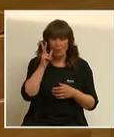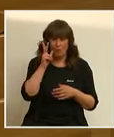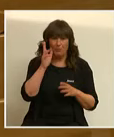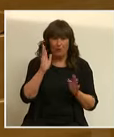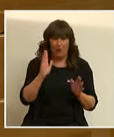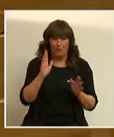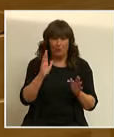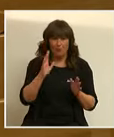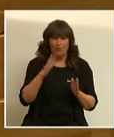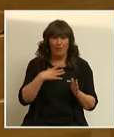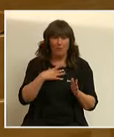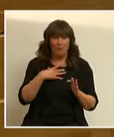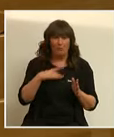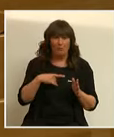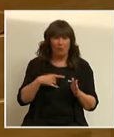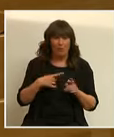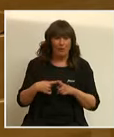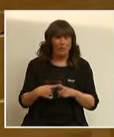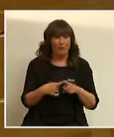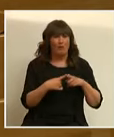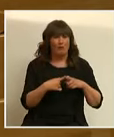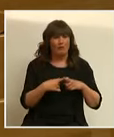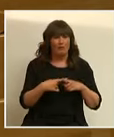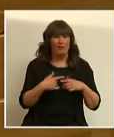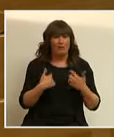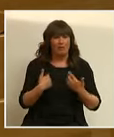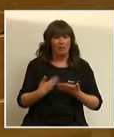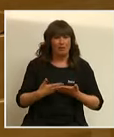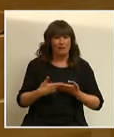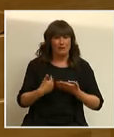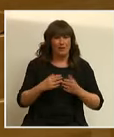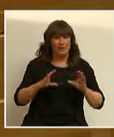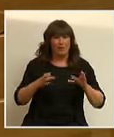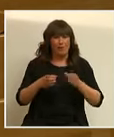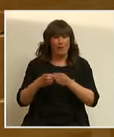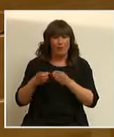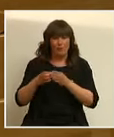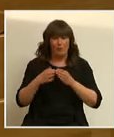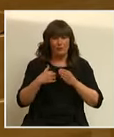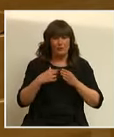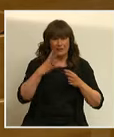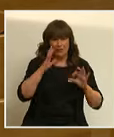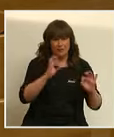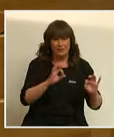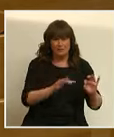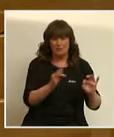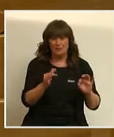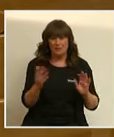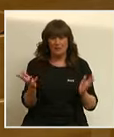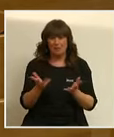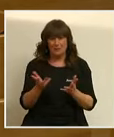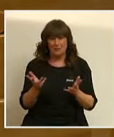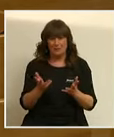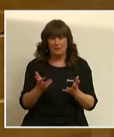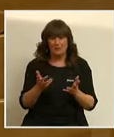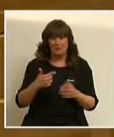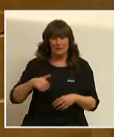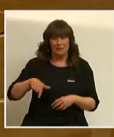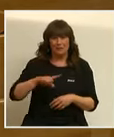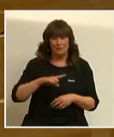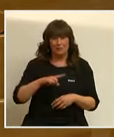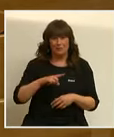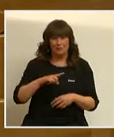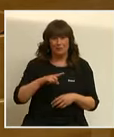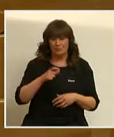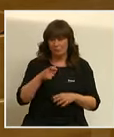pogut compartir i demostrar que els cossos i forces de seguretat, així com els d'emergència, hem sigut i seran